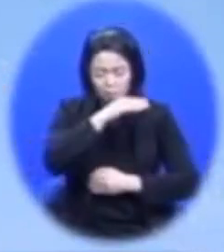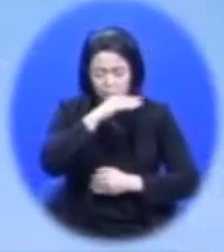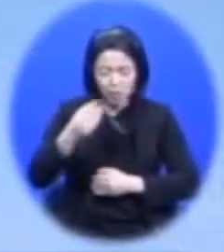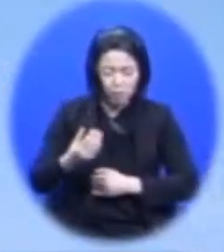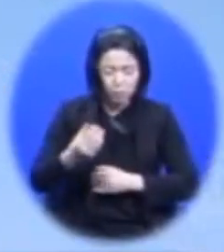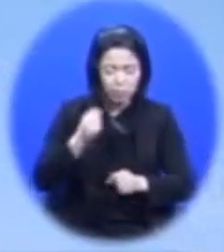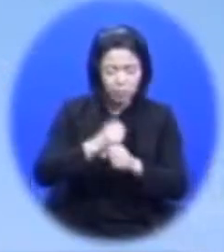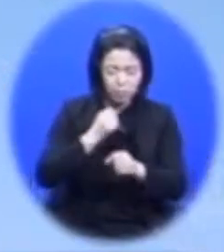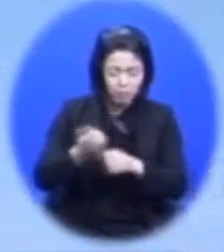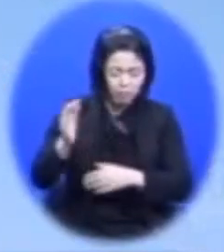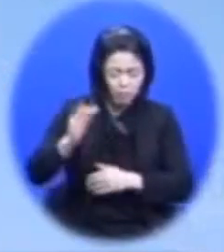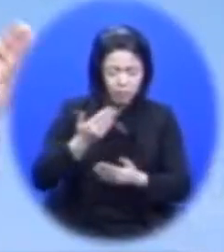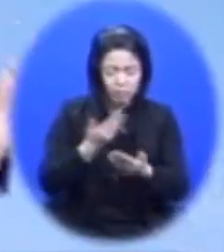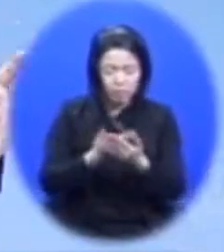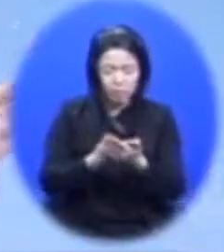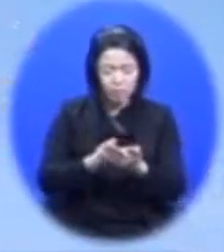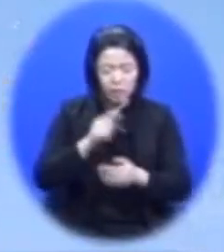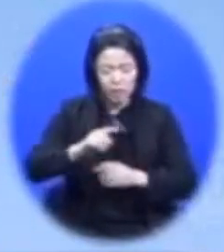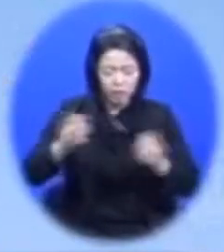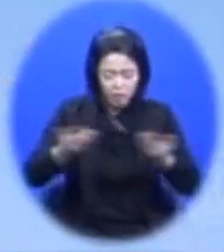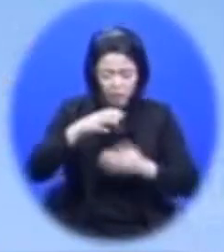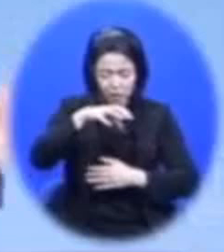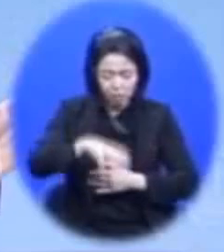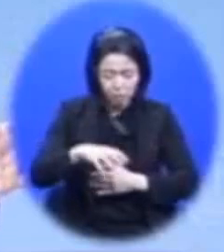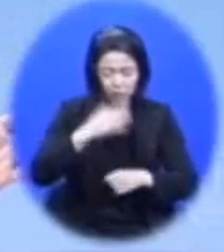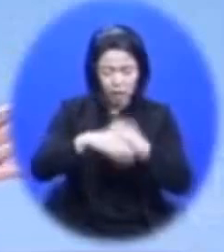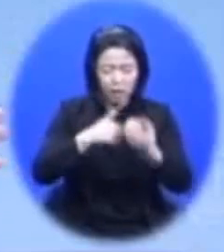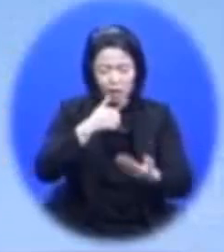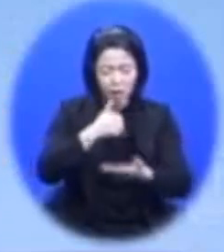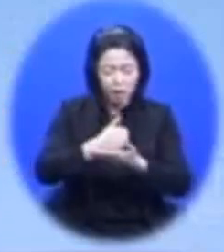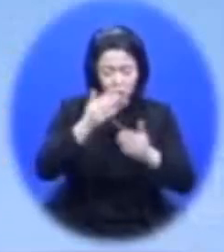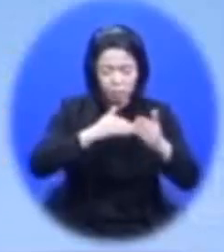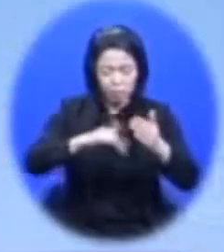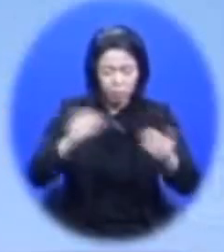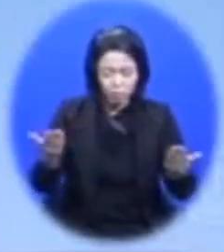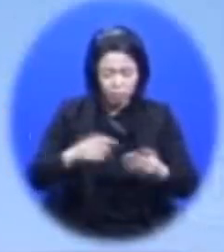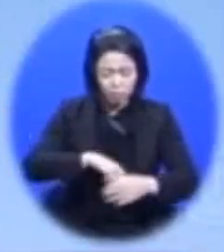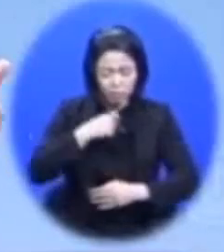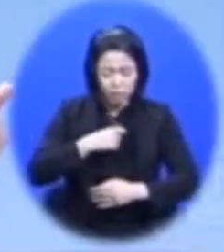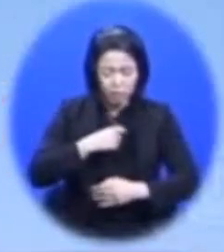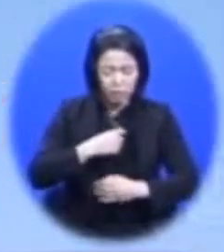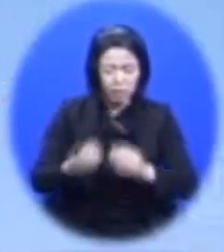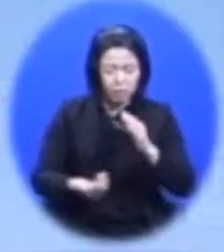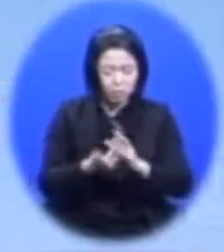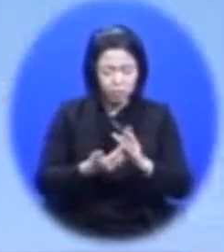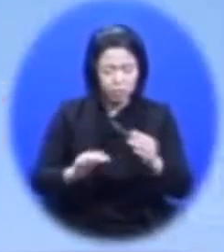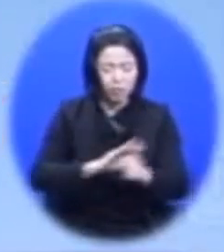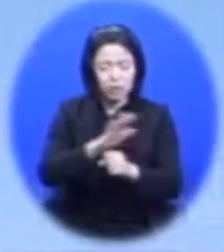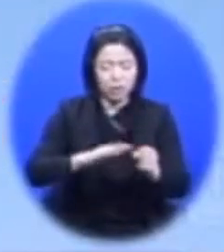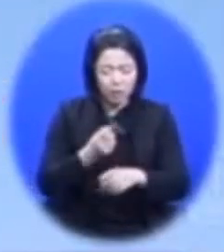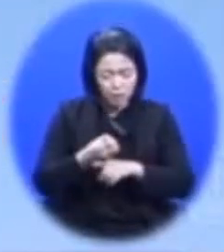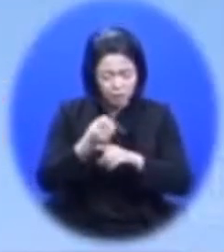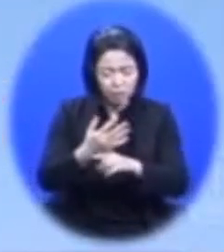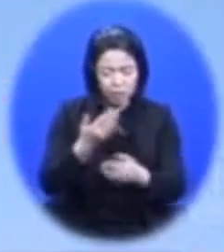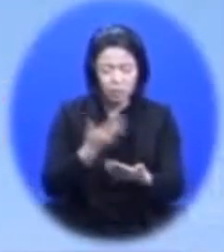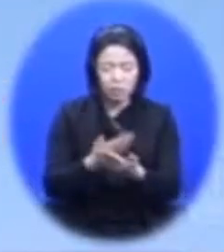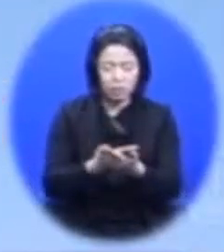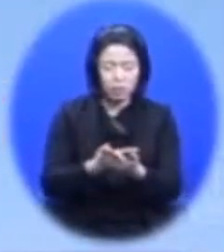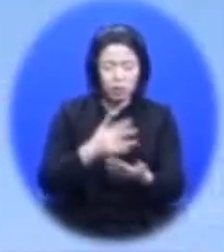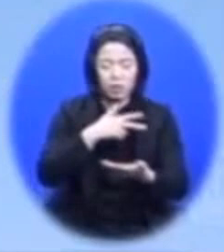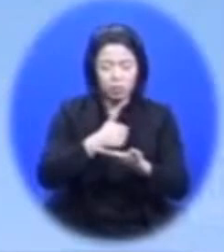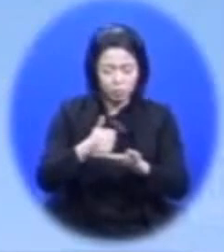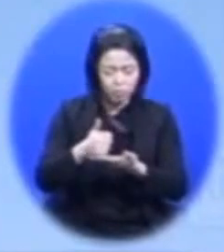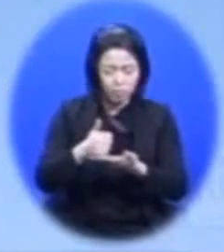주시고 우리가 일하는 일터에서 하나님의 공의가 이루어지고 하나님의 사랑이 전해지게 해 주옵소서.